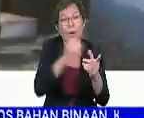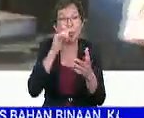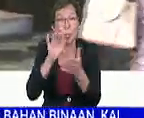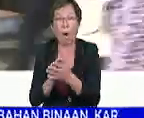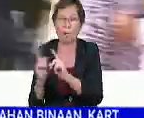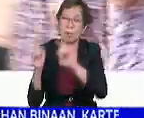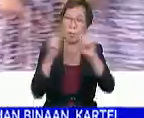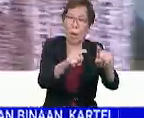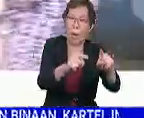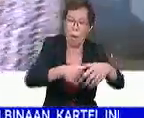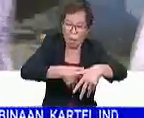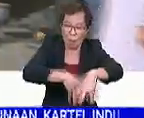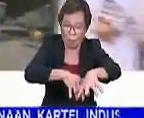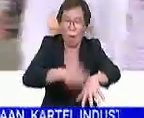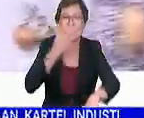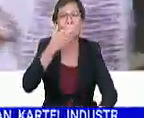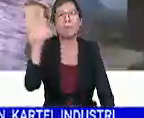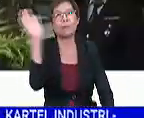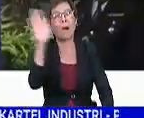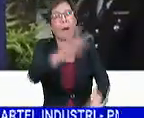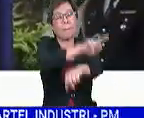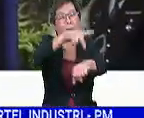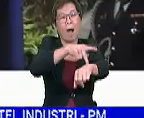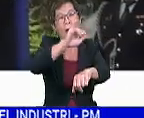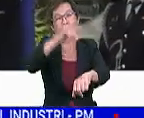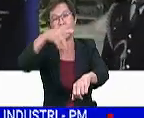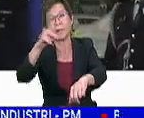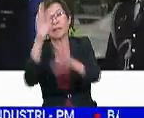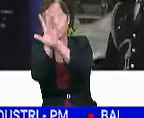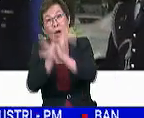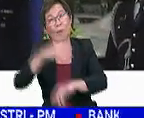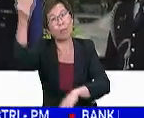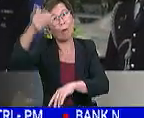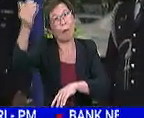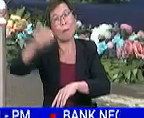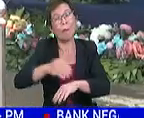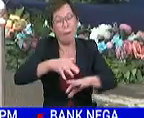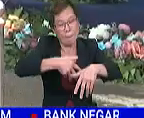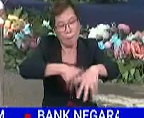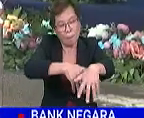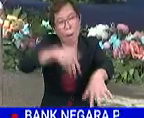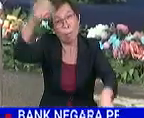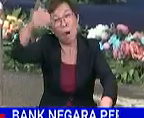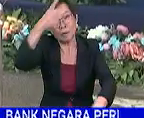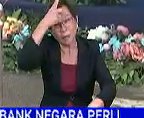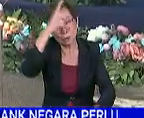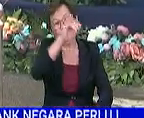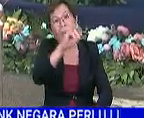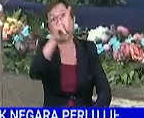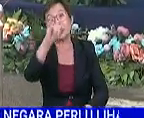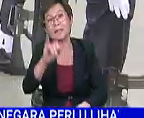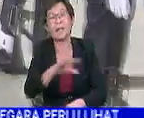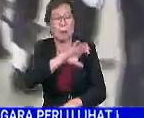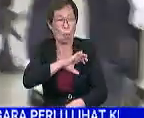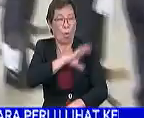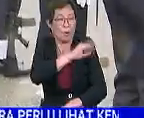untuk menghadiri Majlis perbarisan perpisahan di Padang IPK Sarawak berucap pada Majlis perbarisan itu Datuk ID berharap pegawai dan